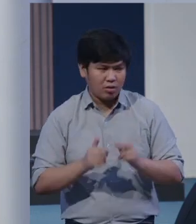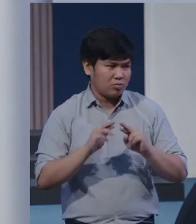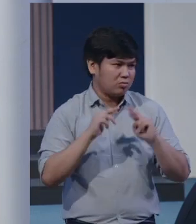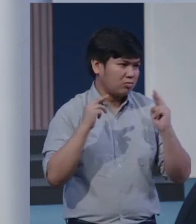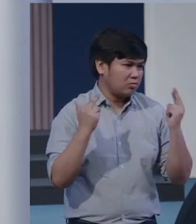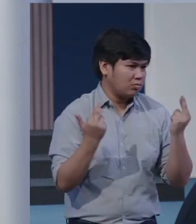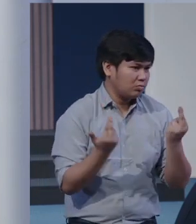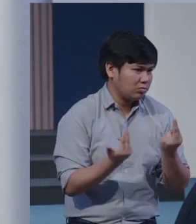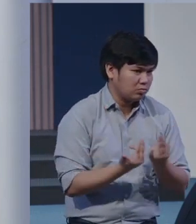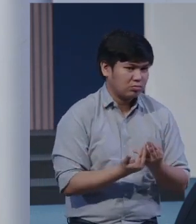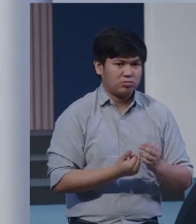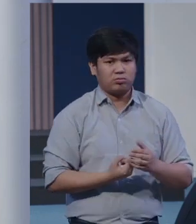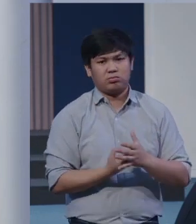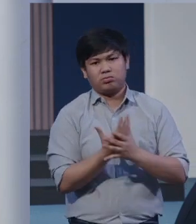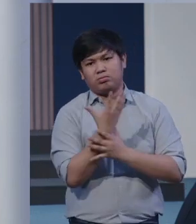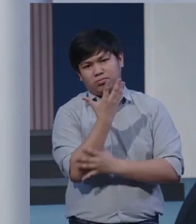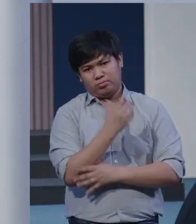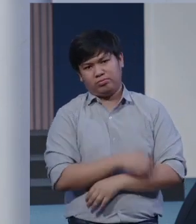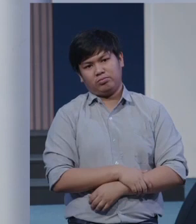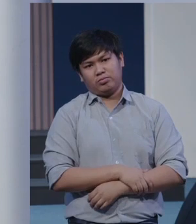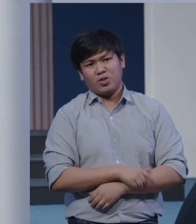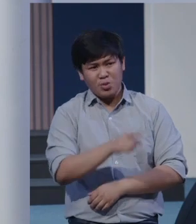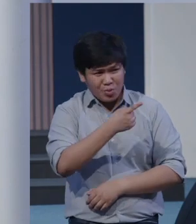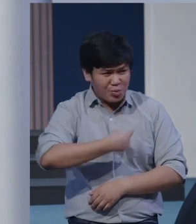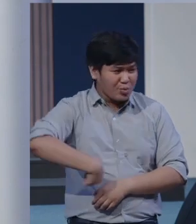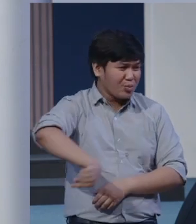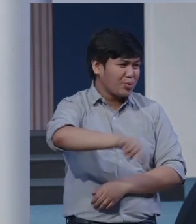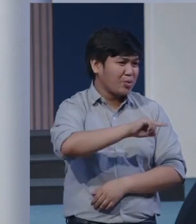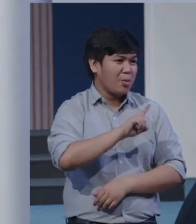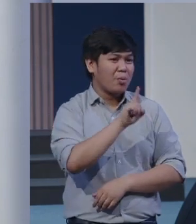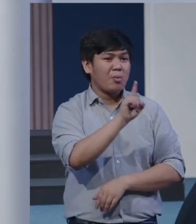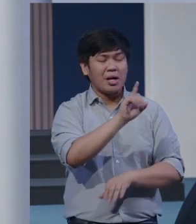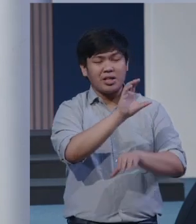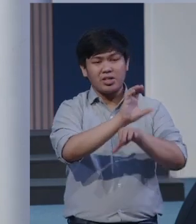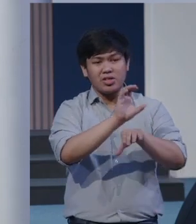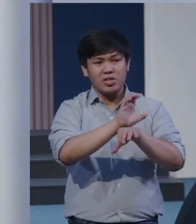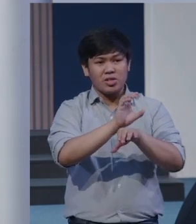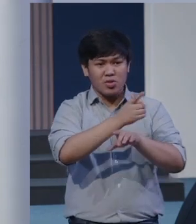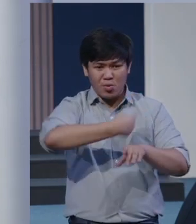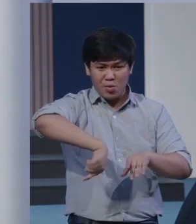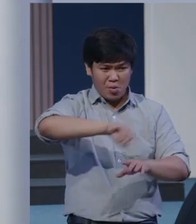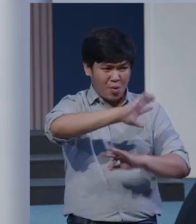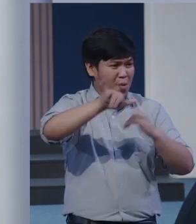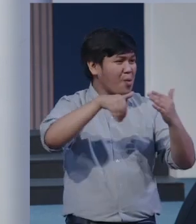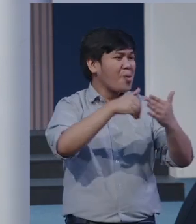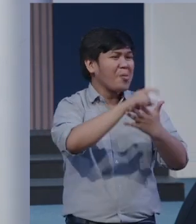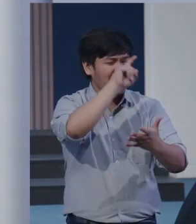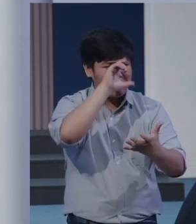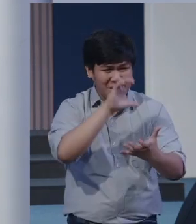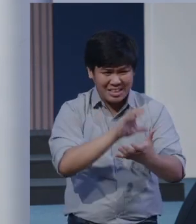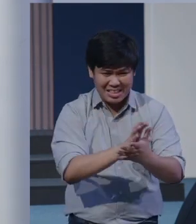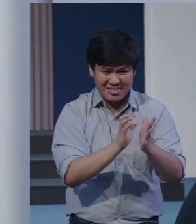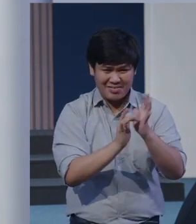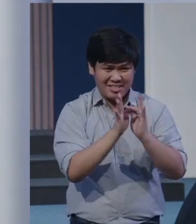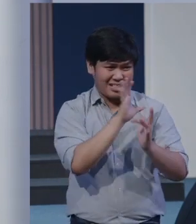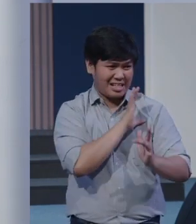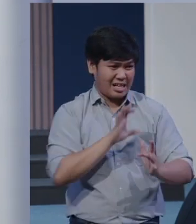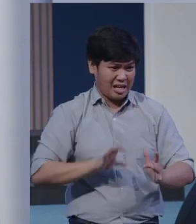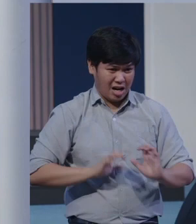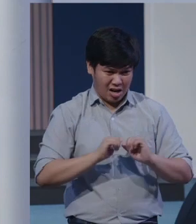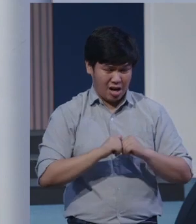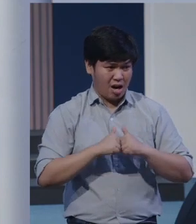ay bahagi ng nag-iisang unibersal na katawan ni Kristo Hesus at bahagi ng isa't isa Romans